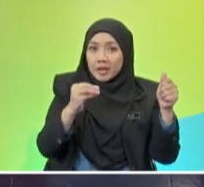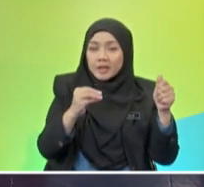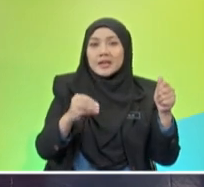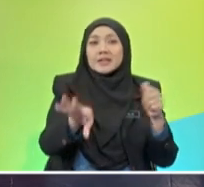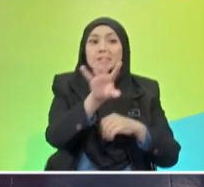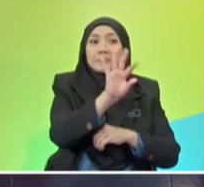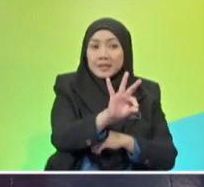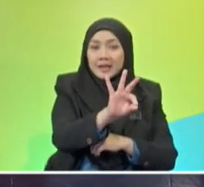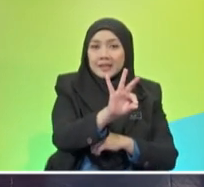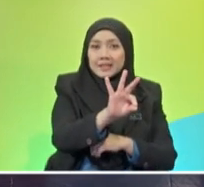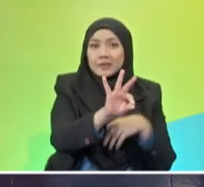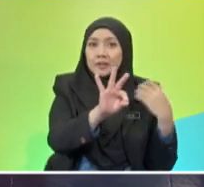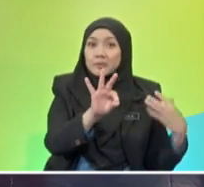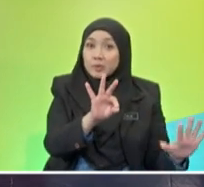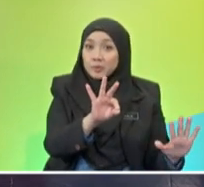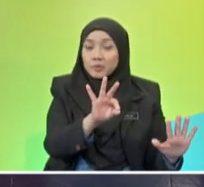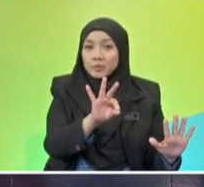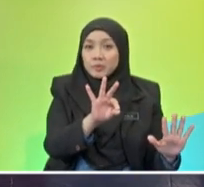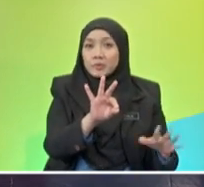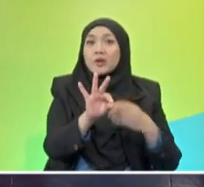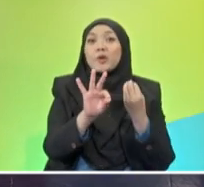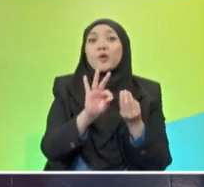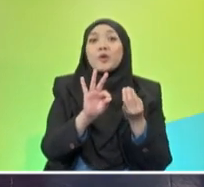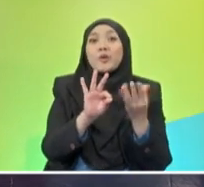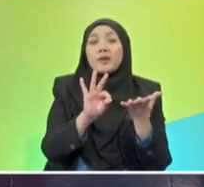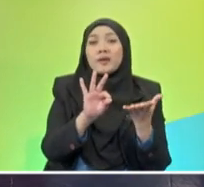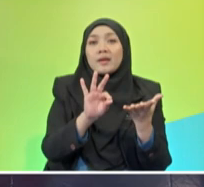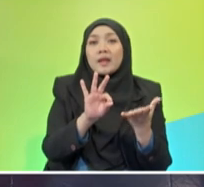Sepuluh dan sembilan. Sembilan. Lepas tu...